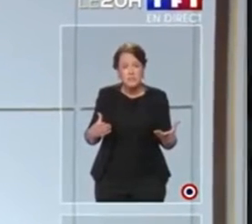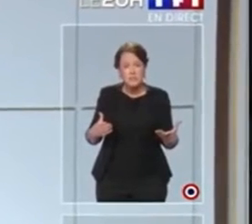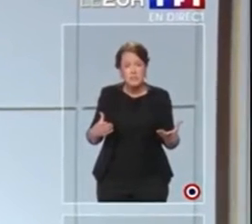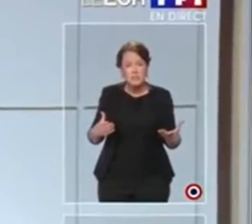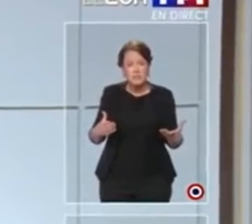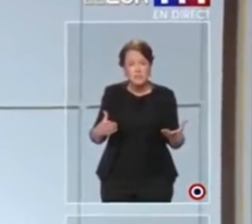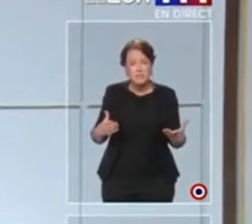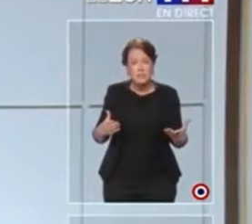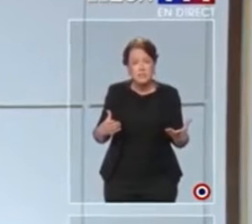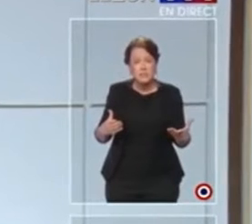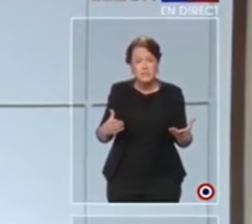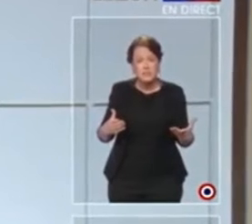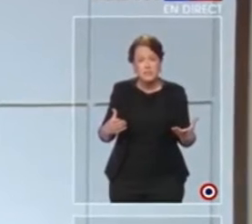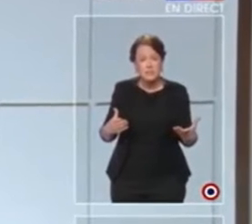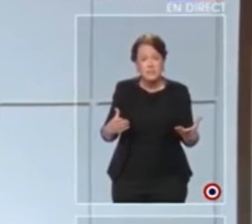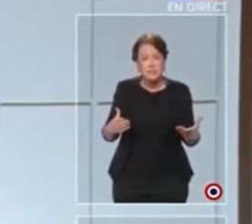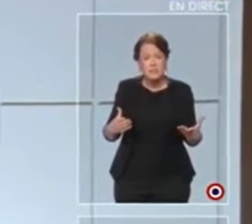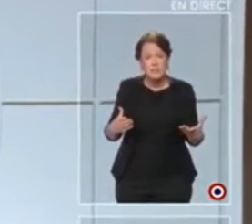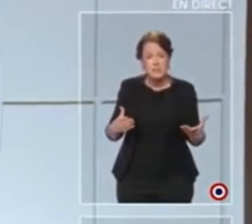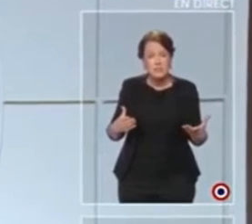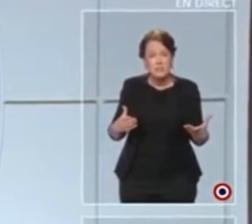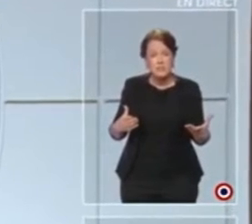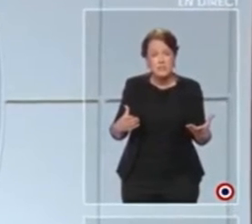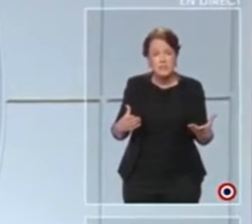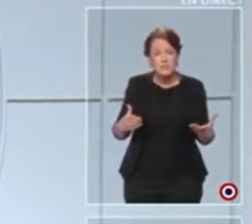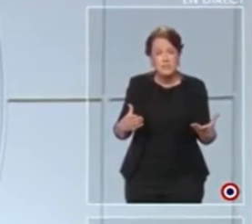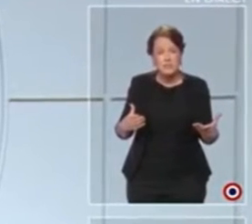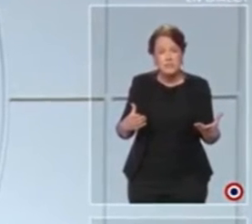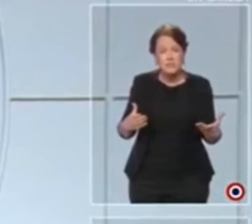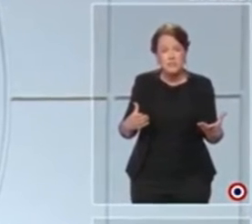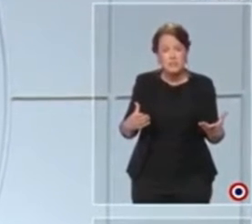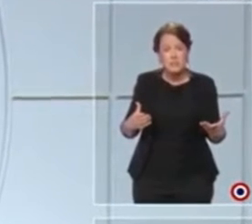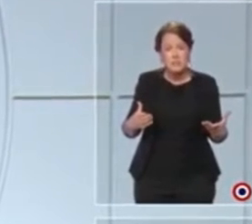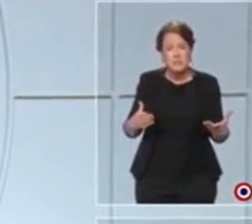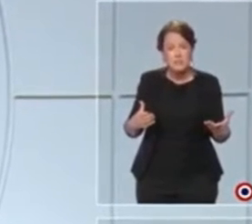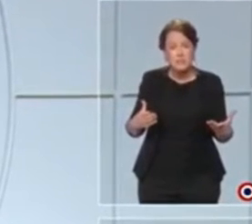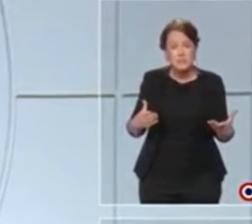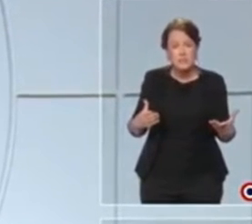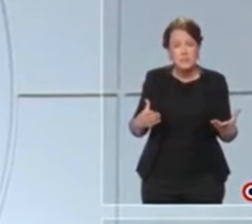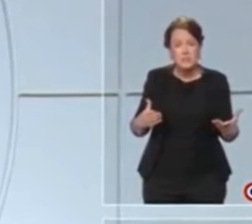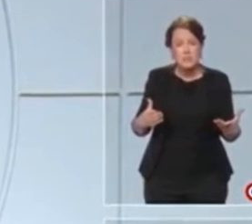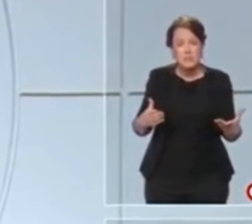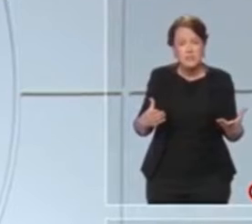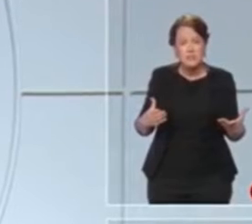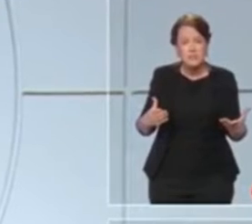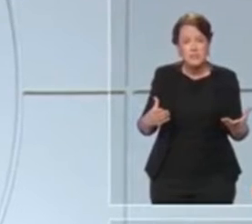Sur France 2, l'interview du chef de l'État a tenu en haleine